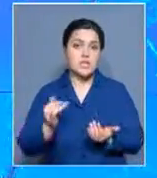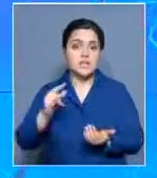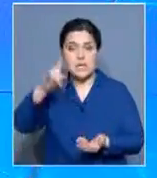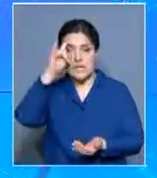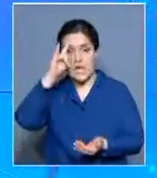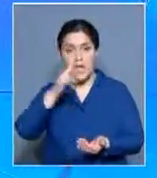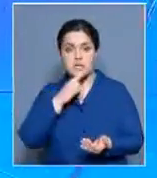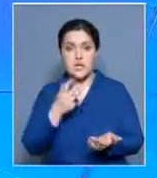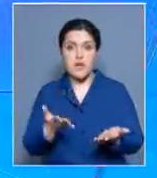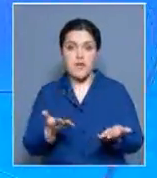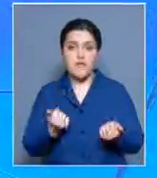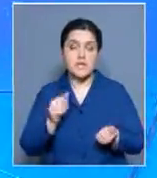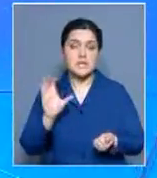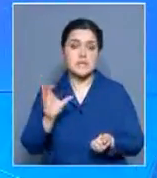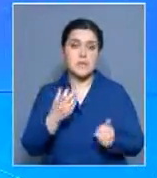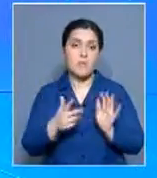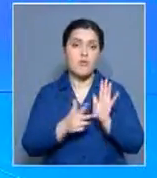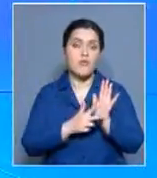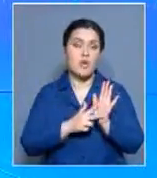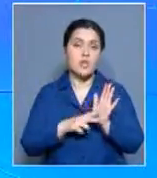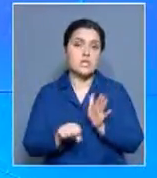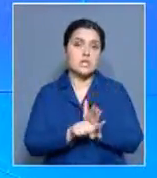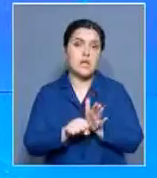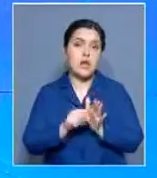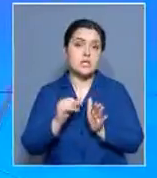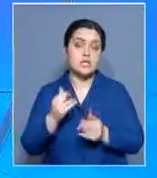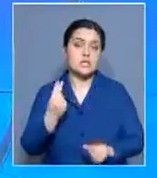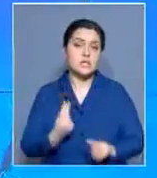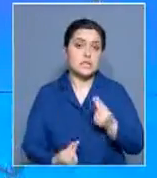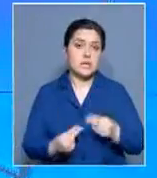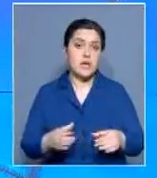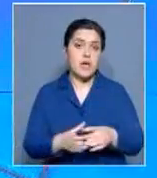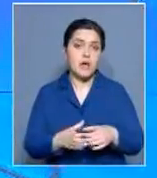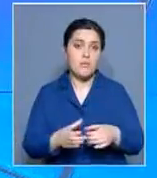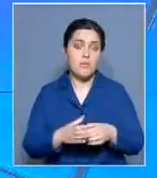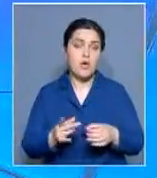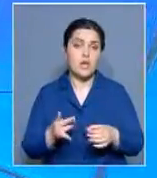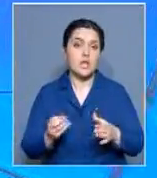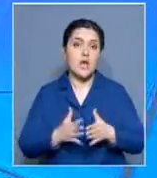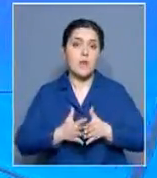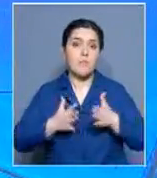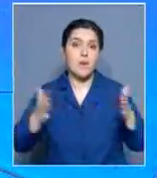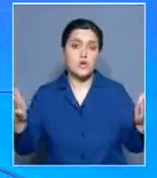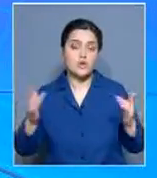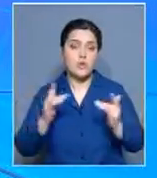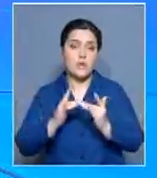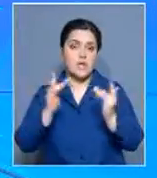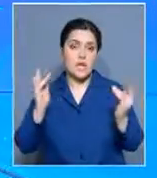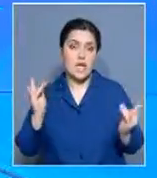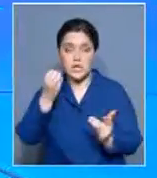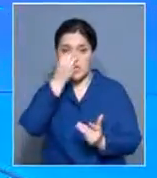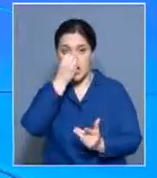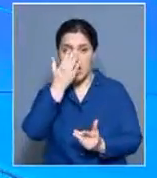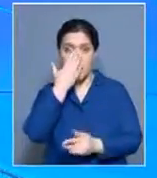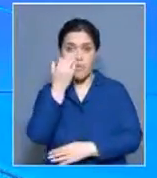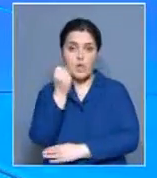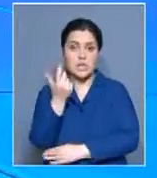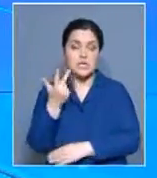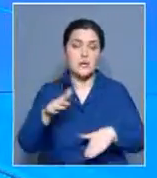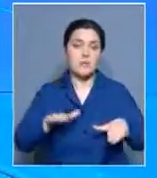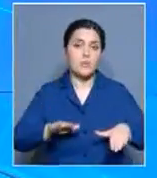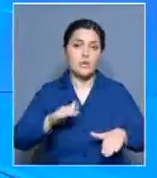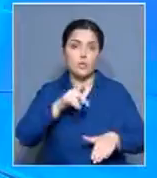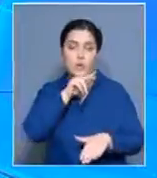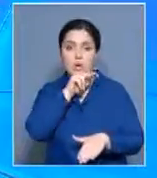Казахстана взяли серебро на 8-х зимних азиатских играх. Командные соревнования на большом трамплине выиграла Япония, 3-й стала Южная